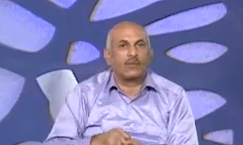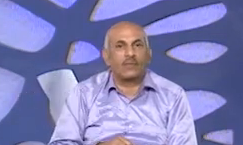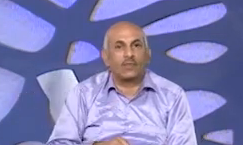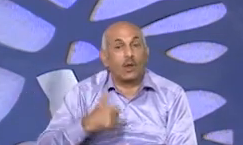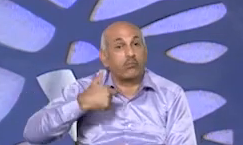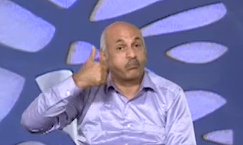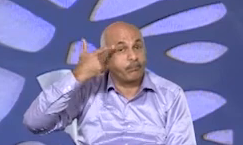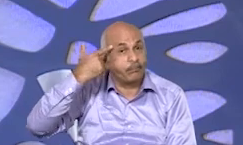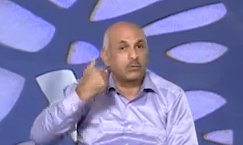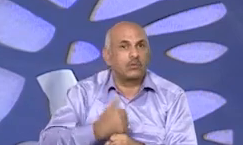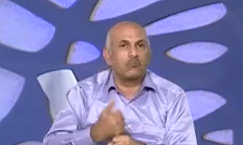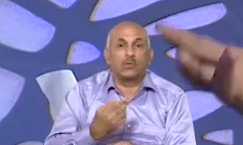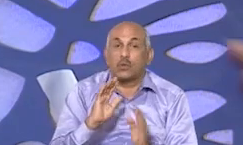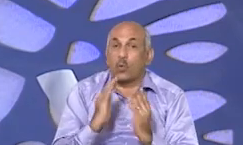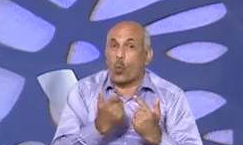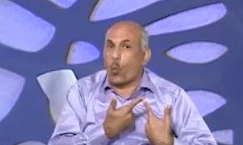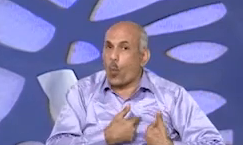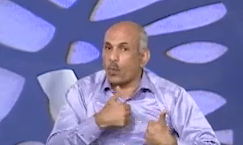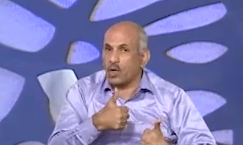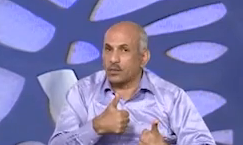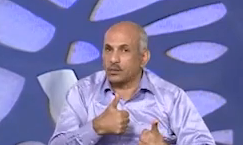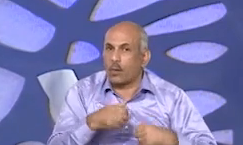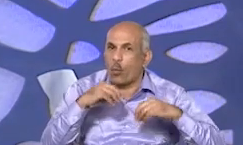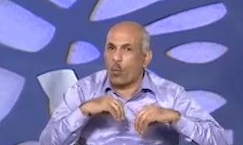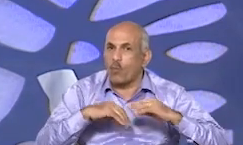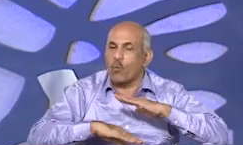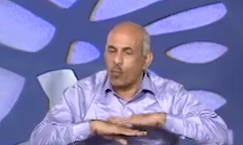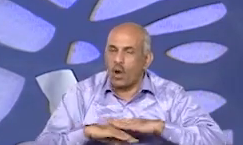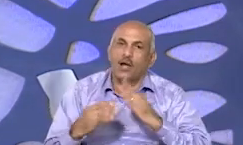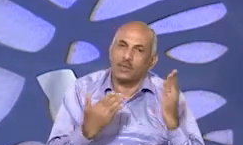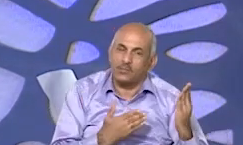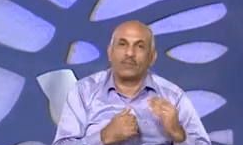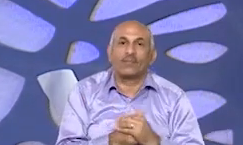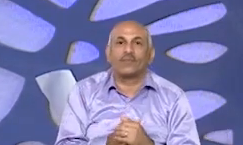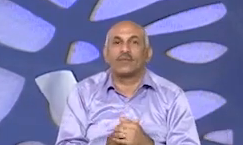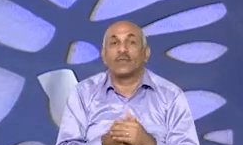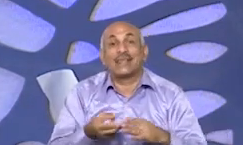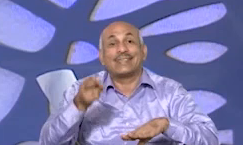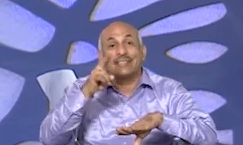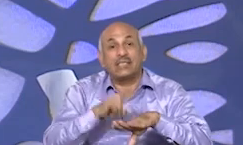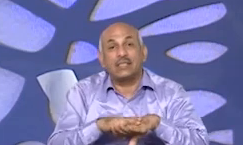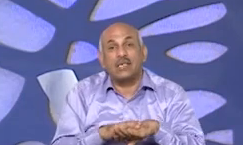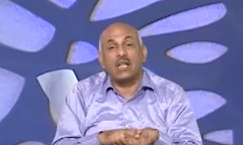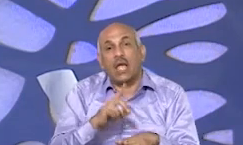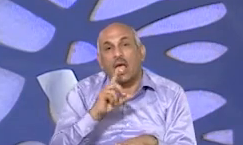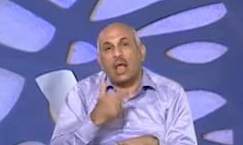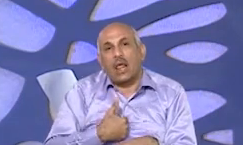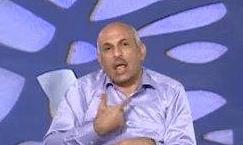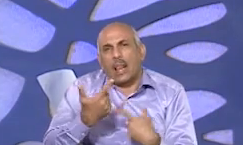المهاره والامانه، كل الناس هتبقى محتاجه الحكايه دي. على الناحيه الثانيه، رايي الشخصي